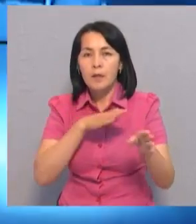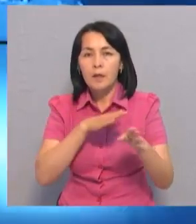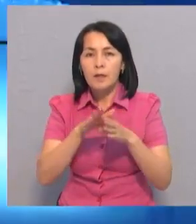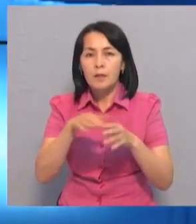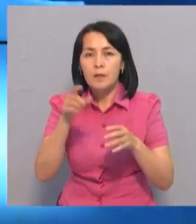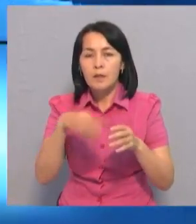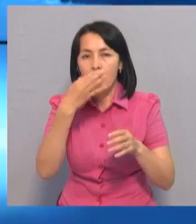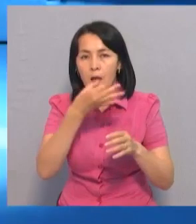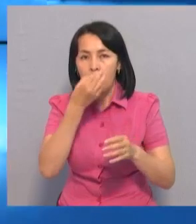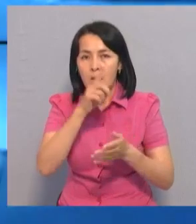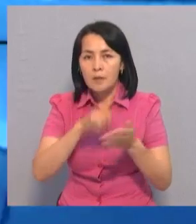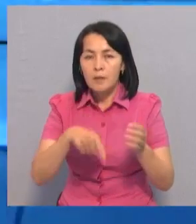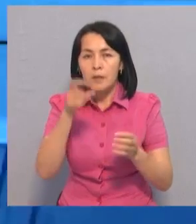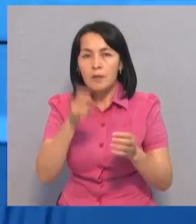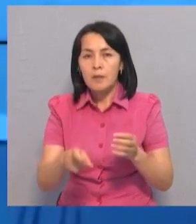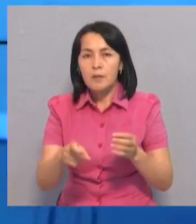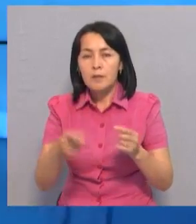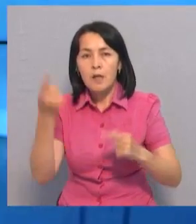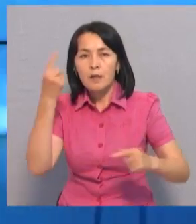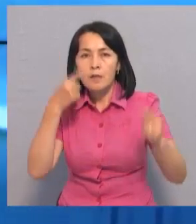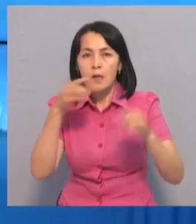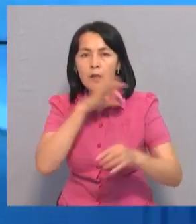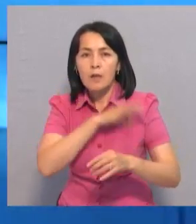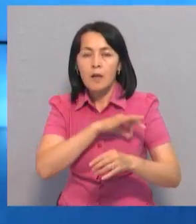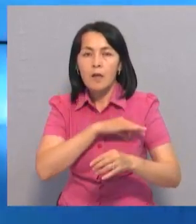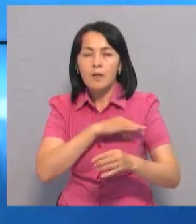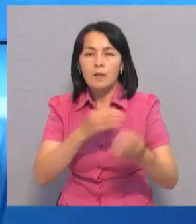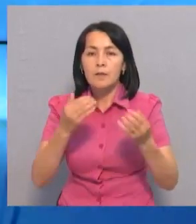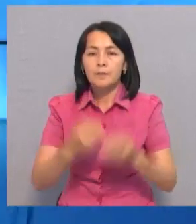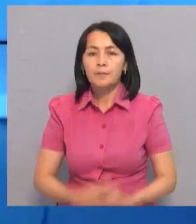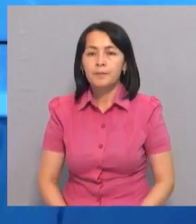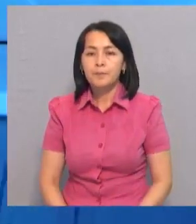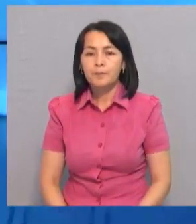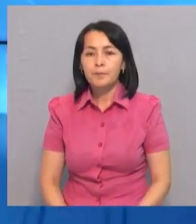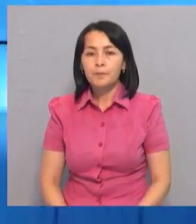Организаторы обещали доверчивым жителям сказочные доходы и прибыльные дивиденды.